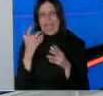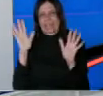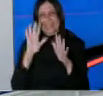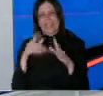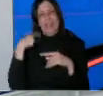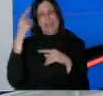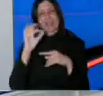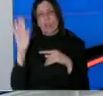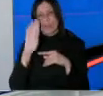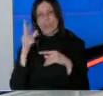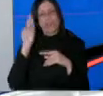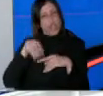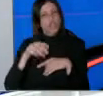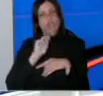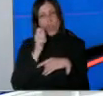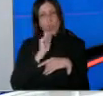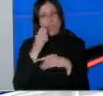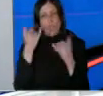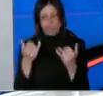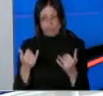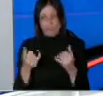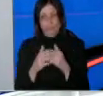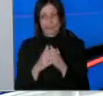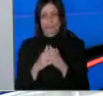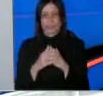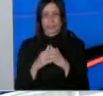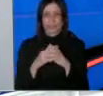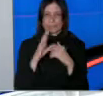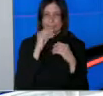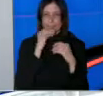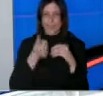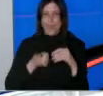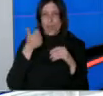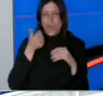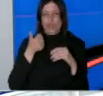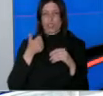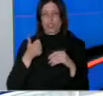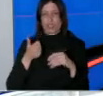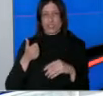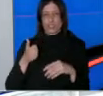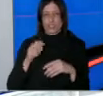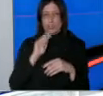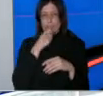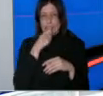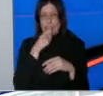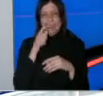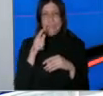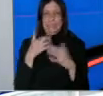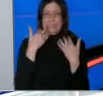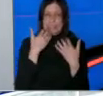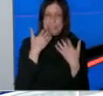נתניהו? אז רגע, אז יש לנו מרואיין, יש לנו מרואיין עכשיו, לא ככה? בואו נדבר רגע על ראש המוסד, כן. בואו נדבר משפט על